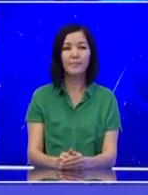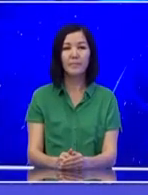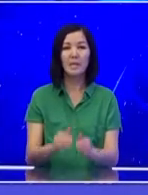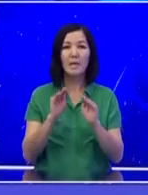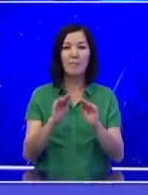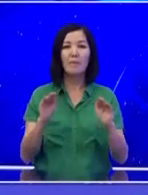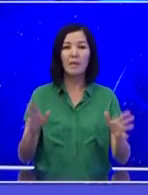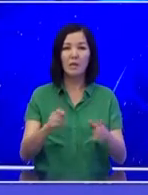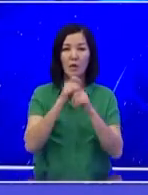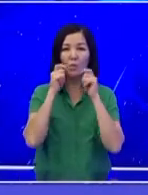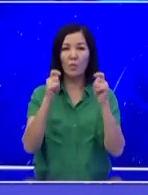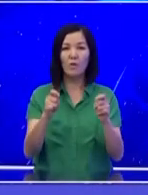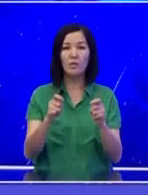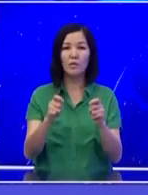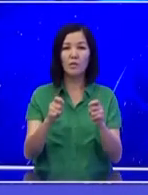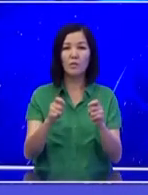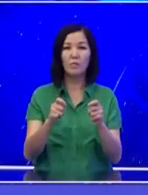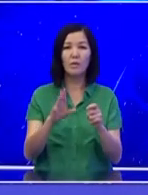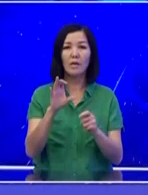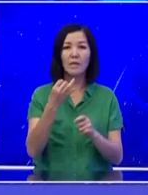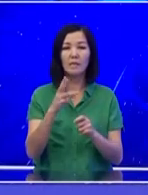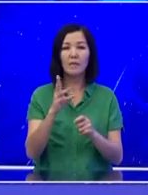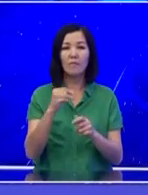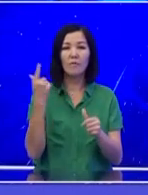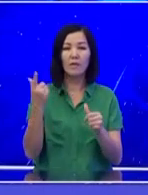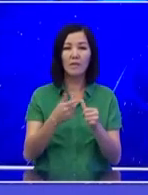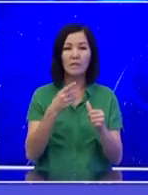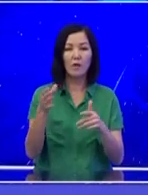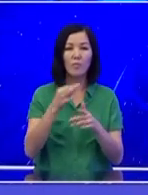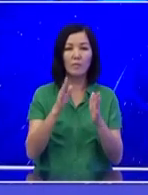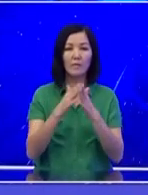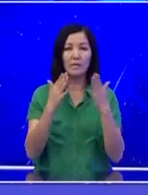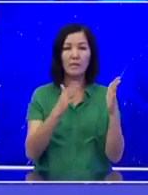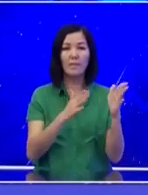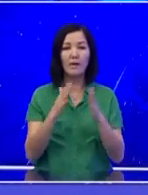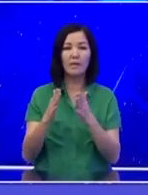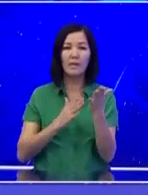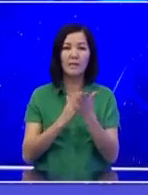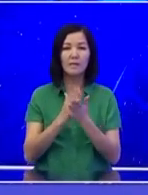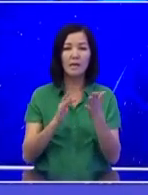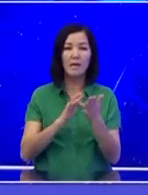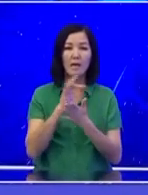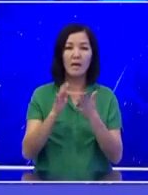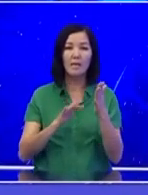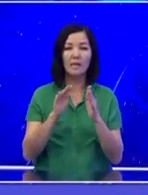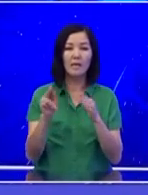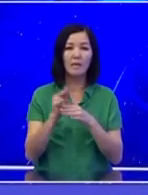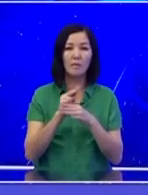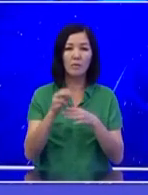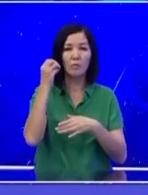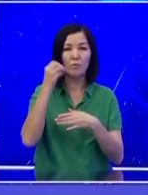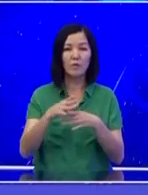Балаларға қуаныш сыйлау жүрегісі. Сәкен Сейфуллин атындағы облыстық кітапхана қызметкерлері шаһардағы балаларды емдеу орталықтарына